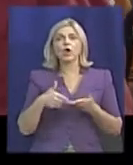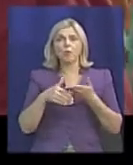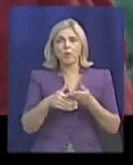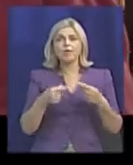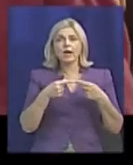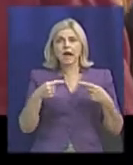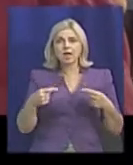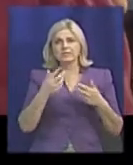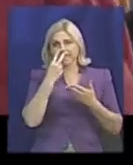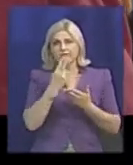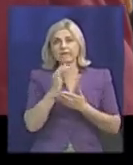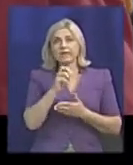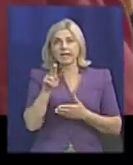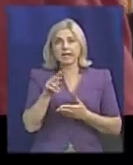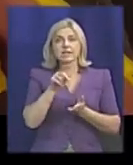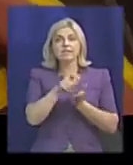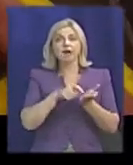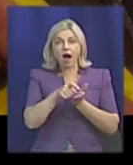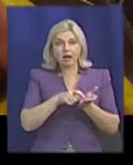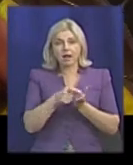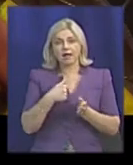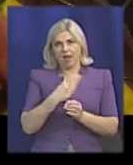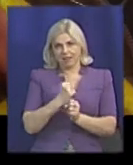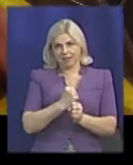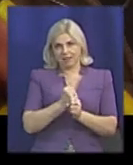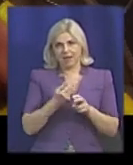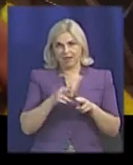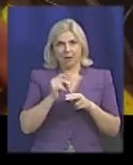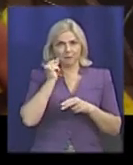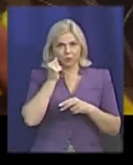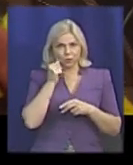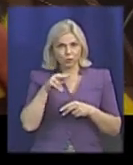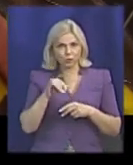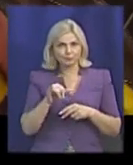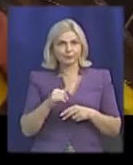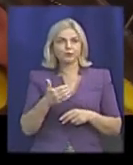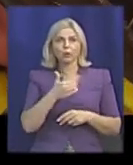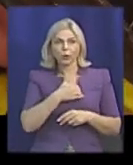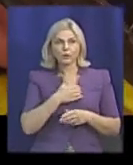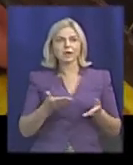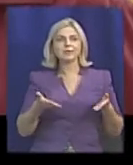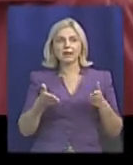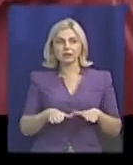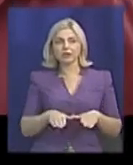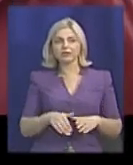видів сварки наплавляв дану деталь. Захотілося залишити, так